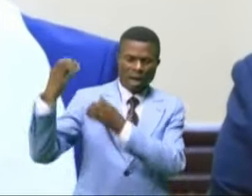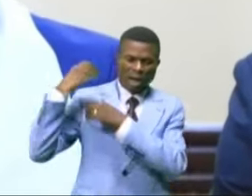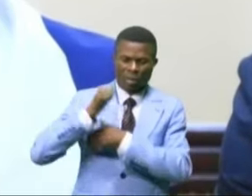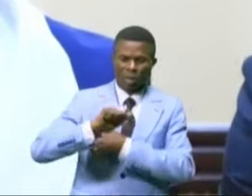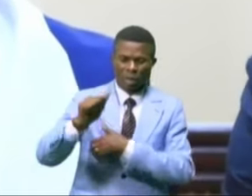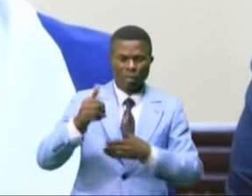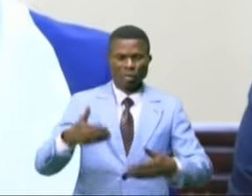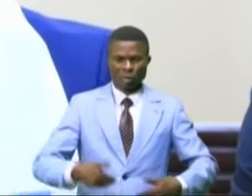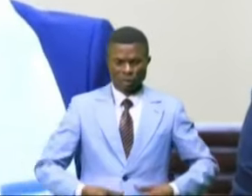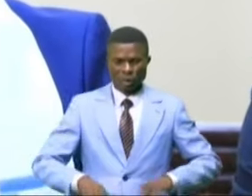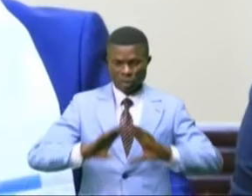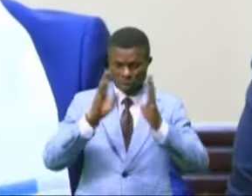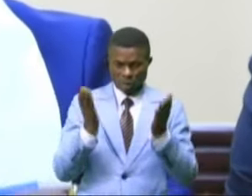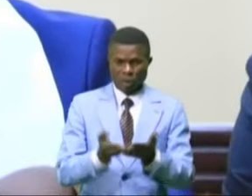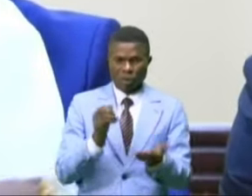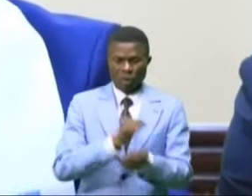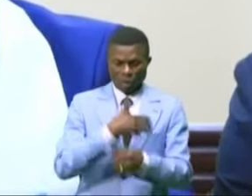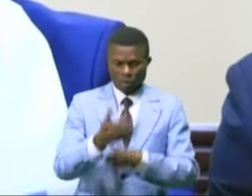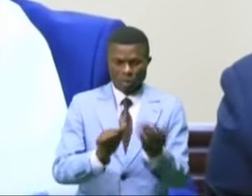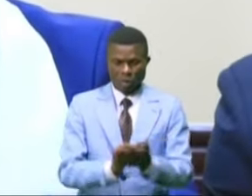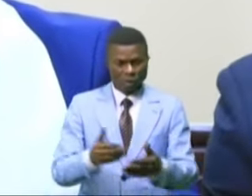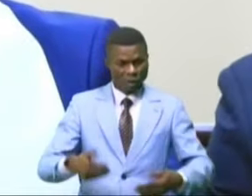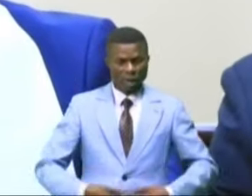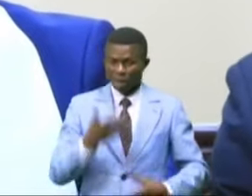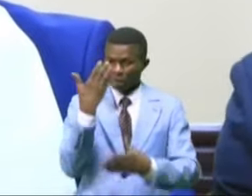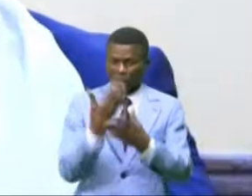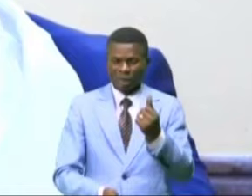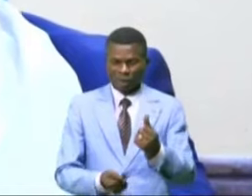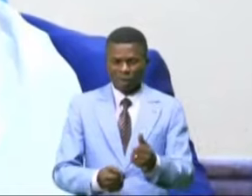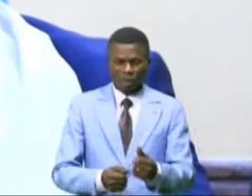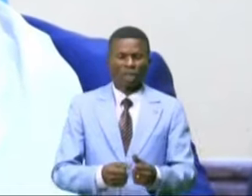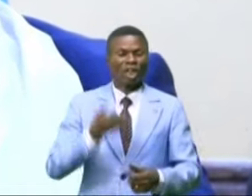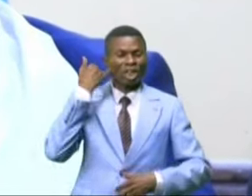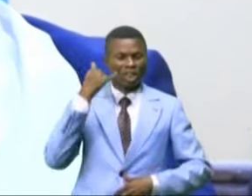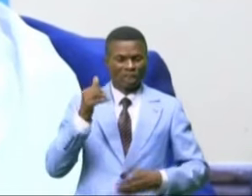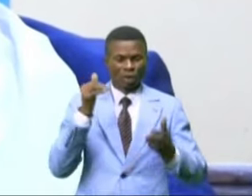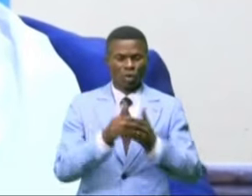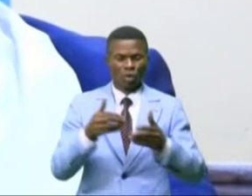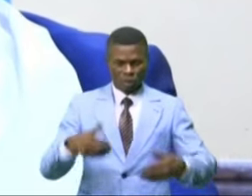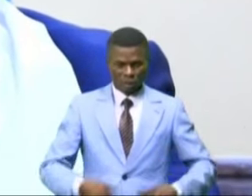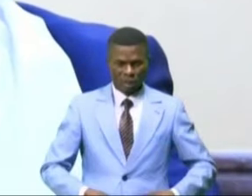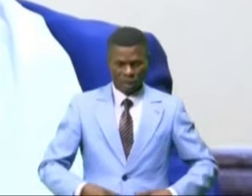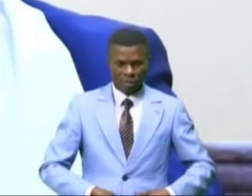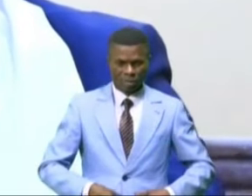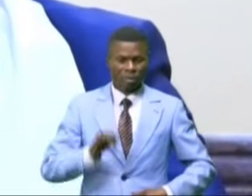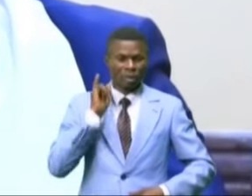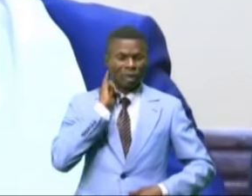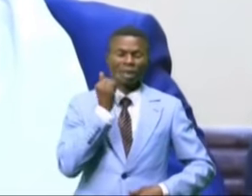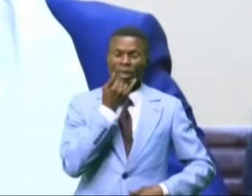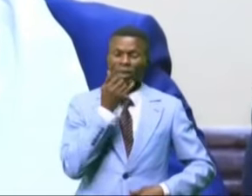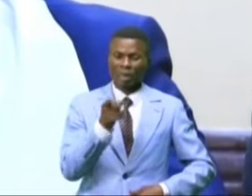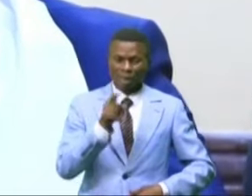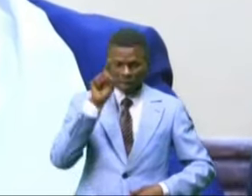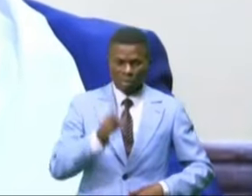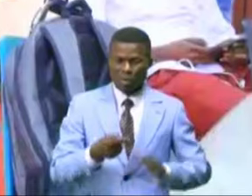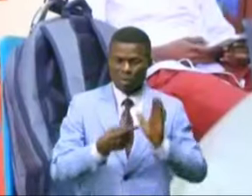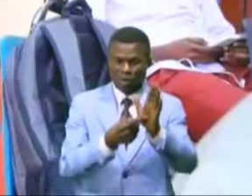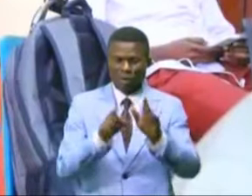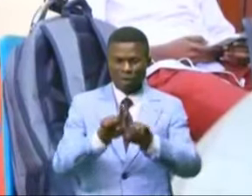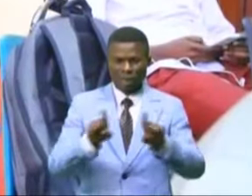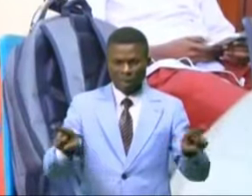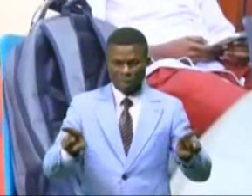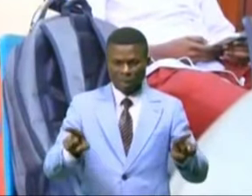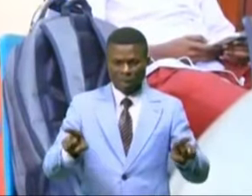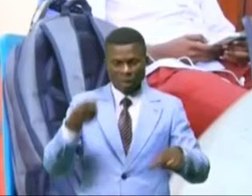en charge. Tout ce qui s'est fait sans la jeunesse et contre la jeunesse. dont Israël Mbouyi, veut marquer une